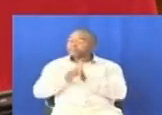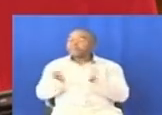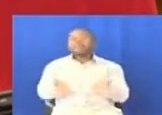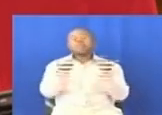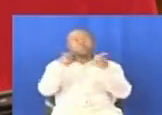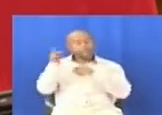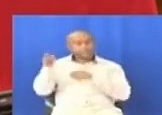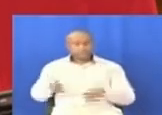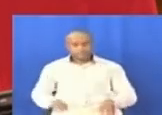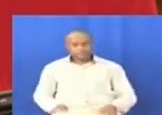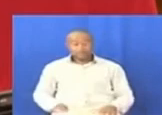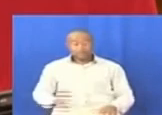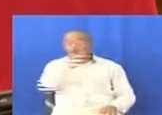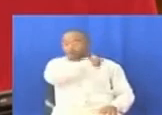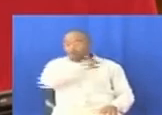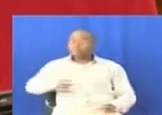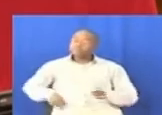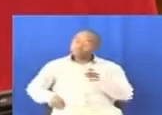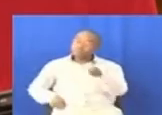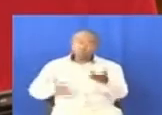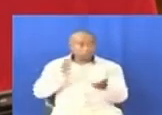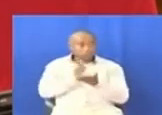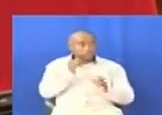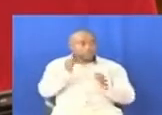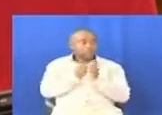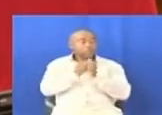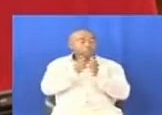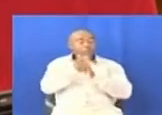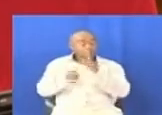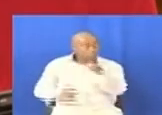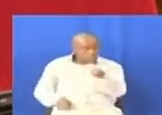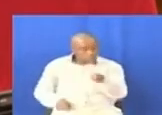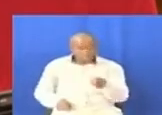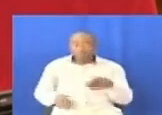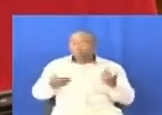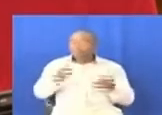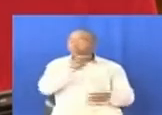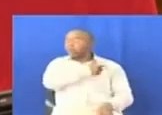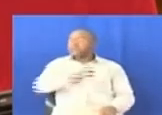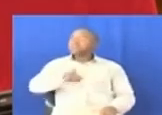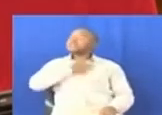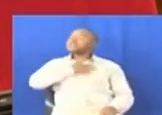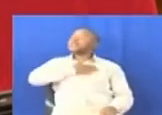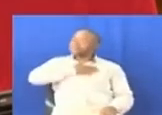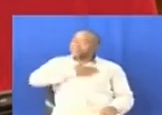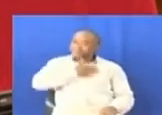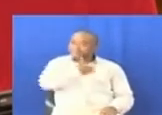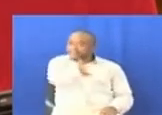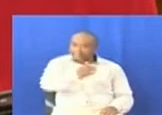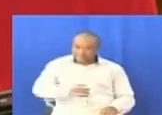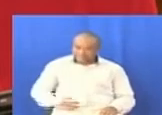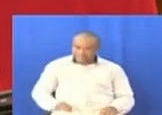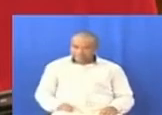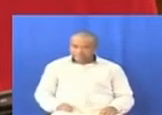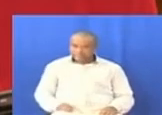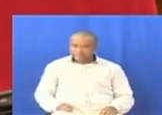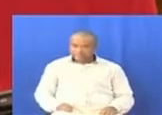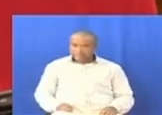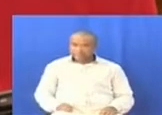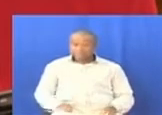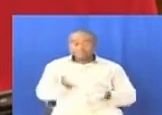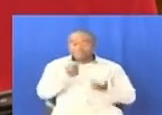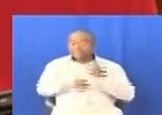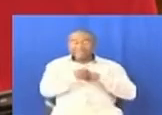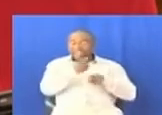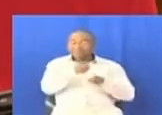Rais anafanya mambo makubwa. Mheshimiwa Rais anatupenda. Mheshimiwa Rais, tuwe wote kwenye vita hivi